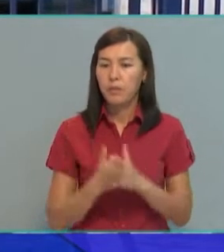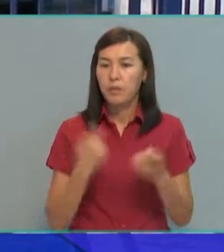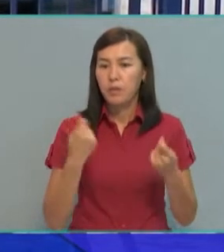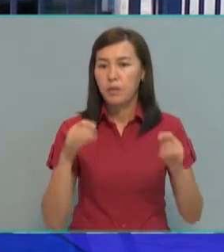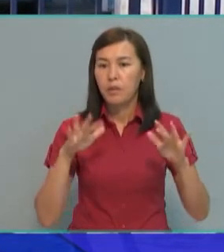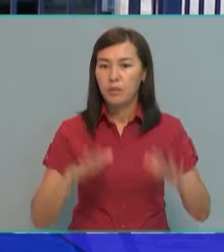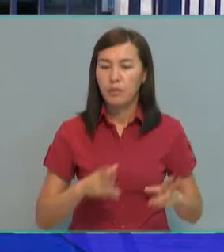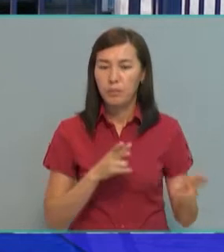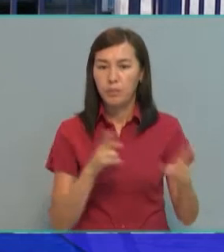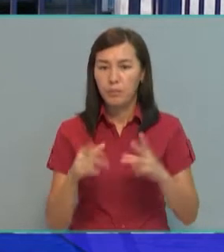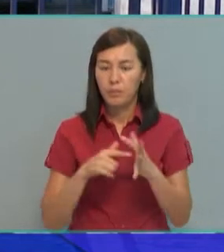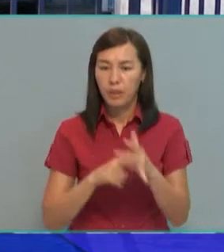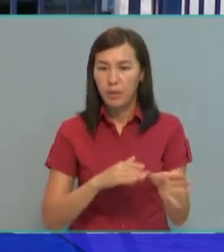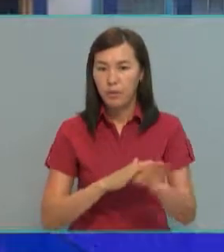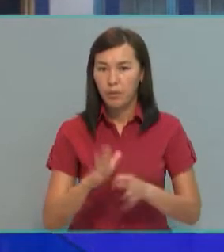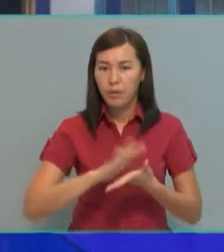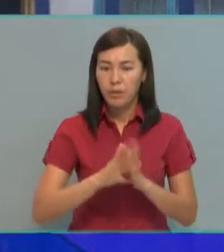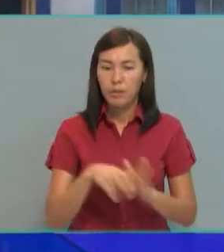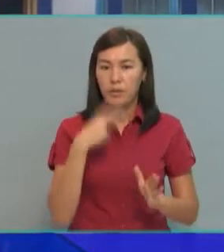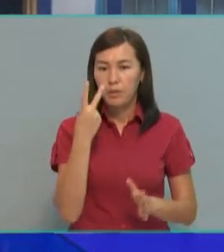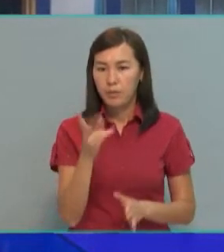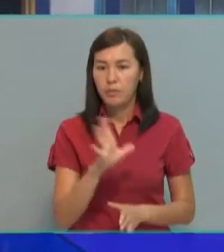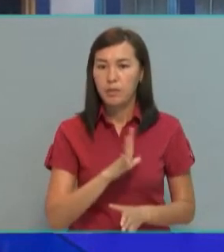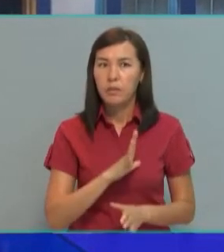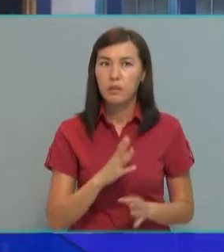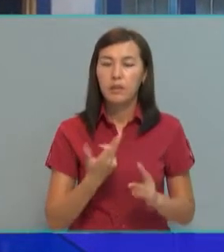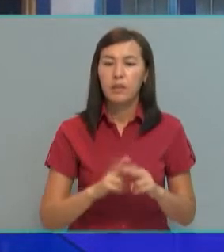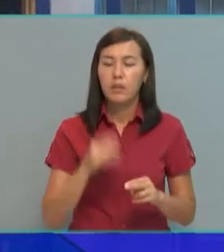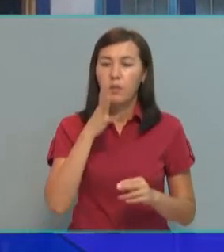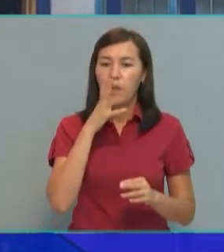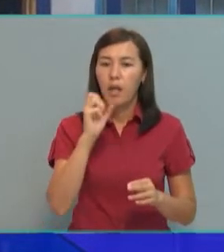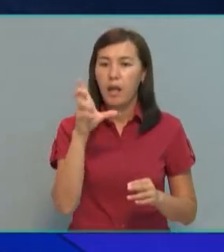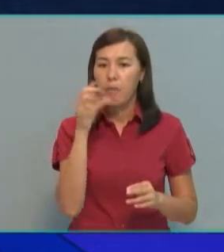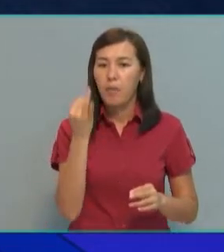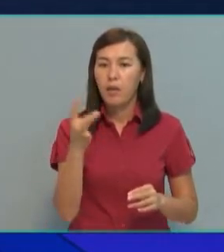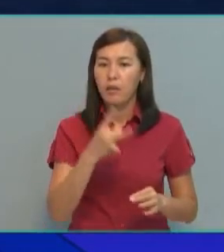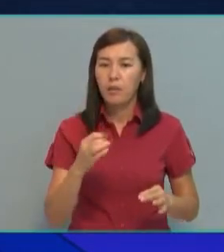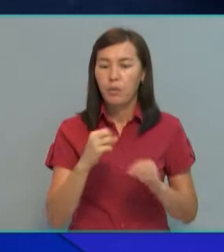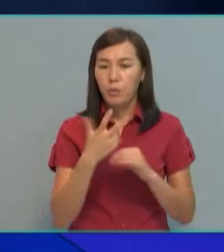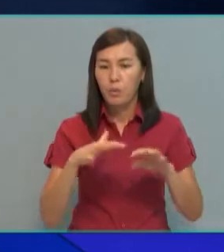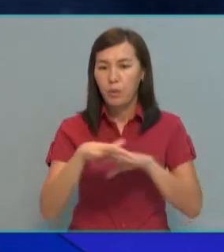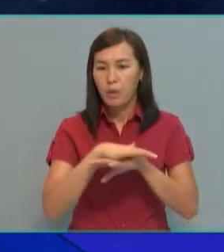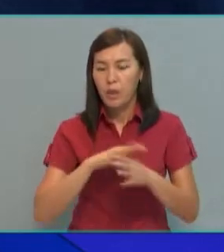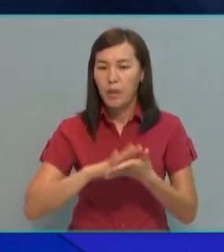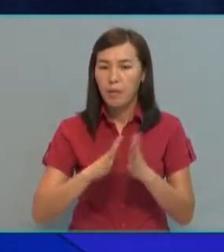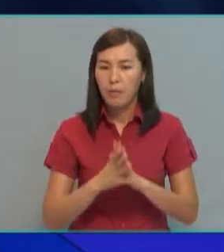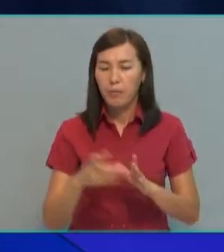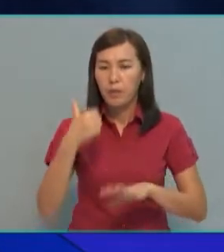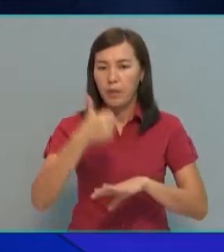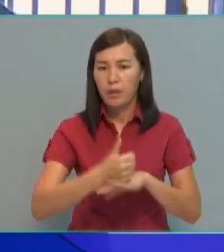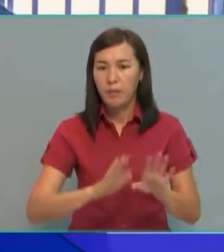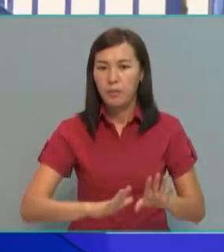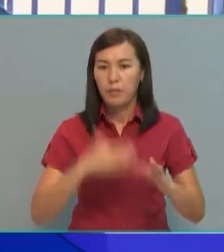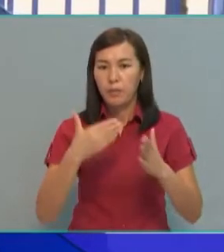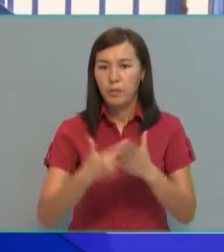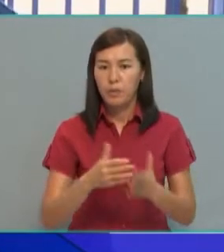сауда орталықтарын аралап талаптың орындалу барысын пысықтап жүргенін айтқанбыз. Бұл жолда Абай ауданына қарасты 13 базардың жағдайын әкімнің